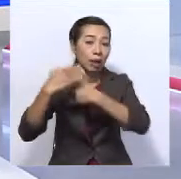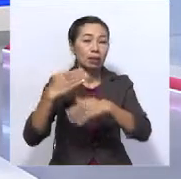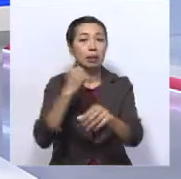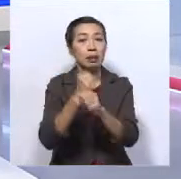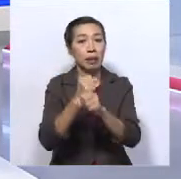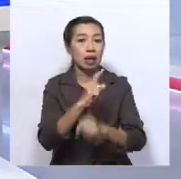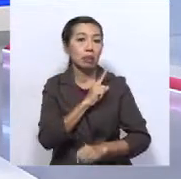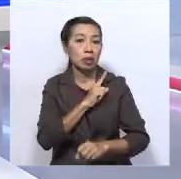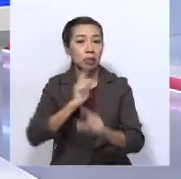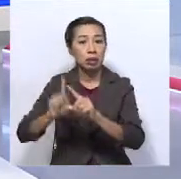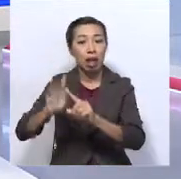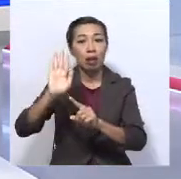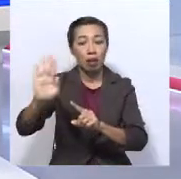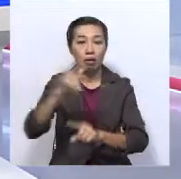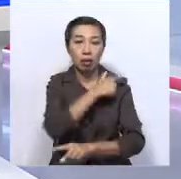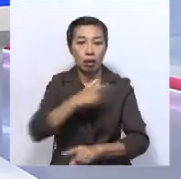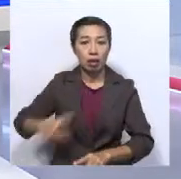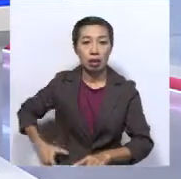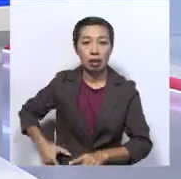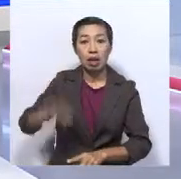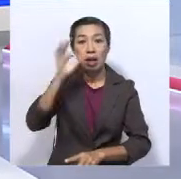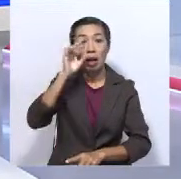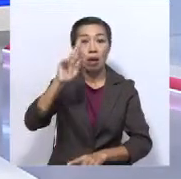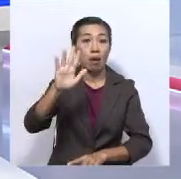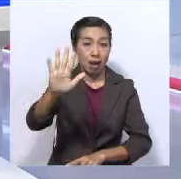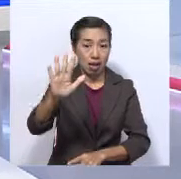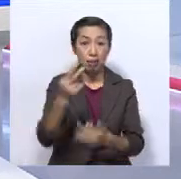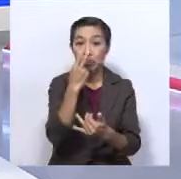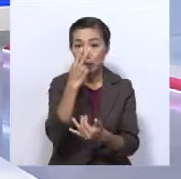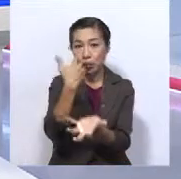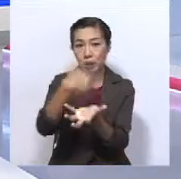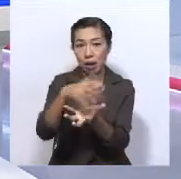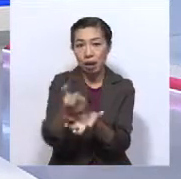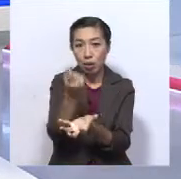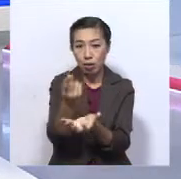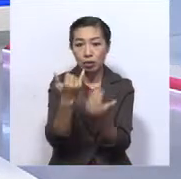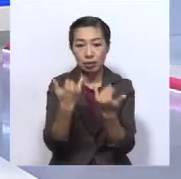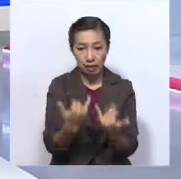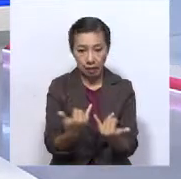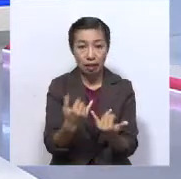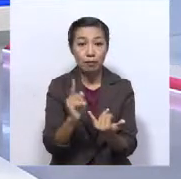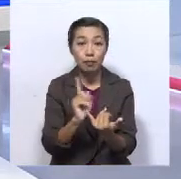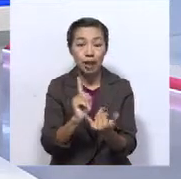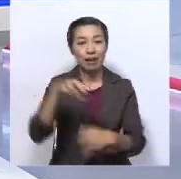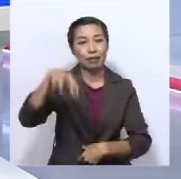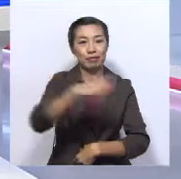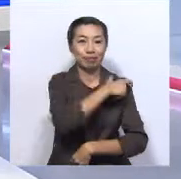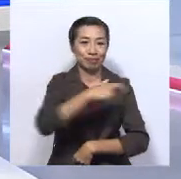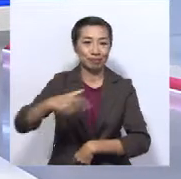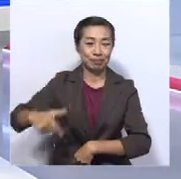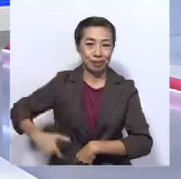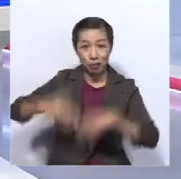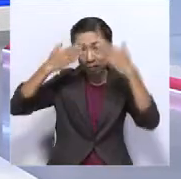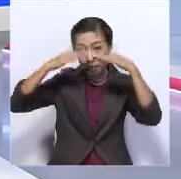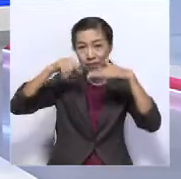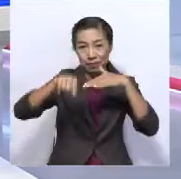รณียกิจของพระบาทสมเด็จพระจุลจอมเกล้าเจ้าอยู่หัวรัชกาลที่5ไปติดตามได้จากคุณพรพันษามากโฉมรายงานสดจากพระลานพระรา